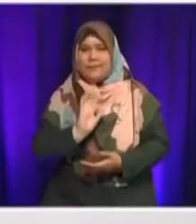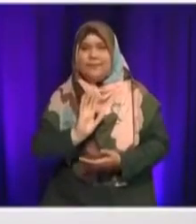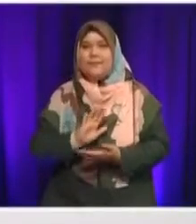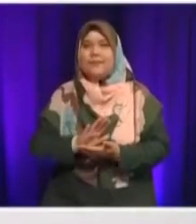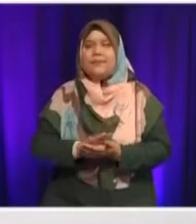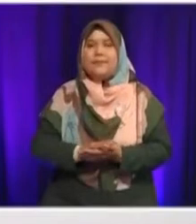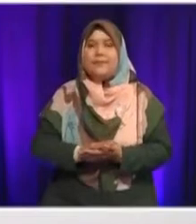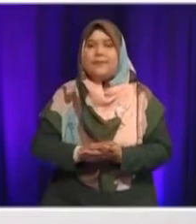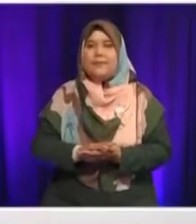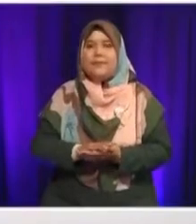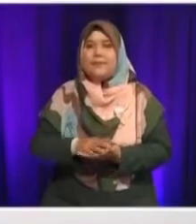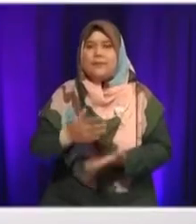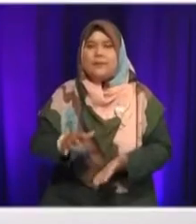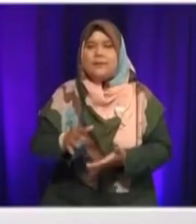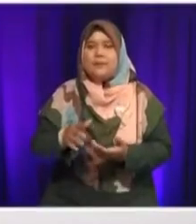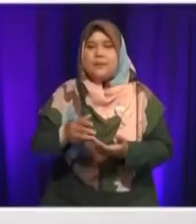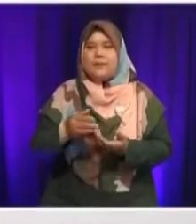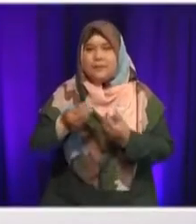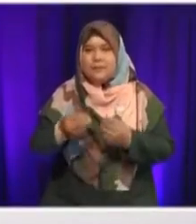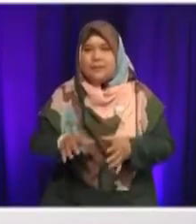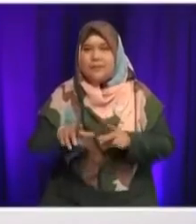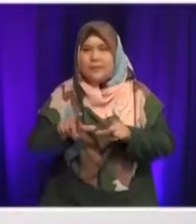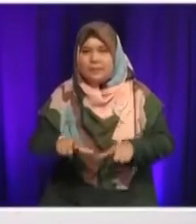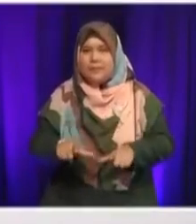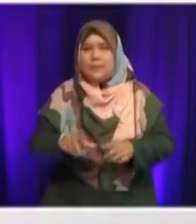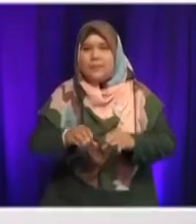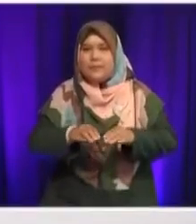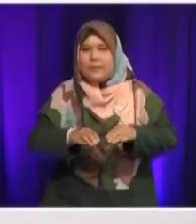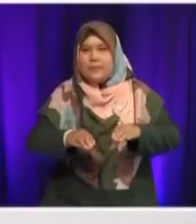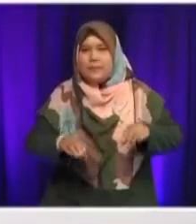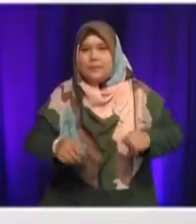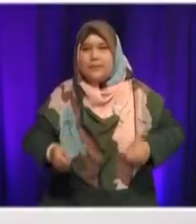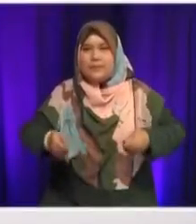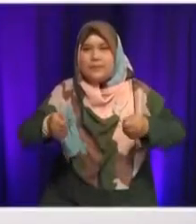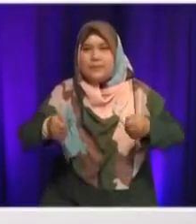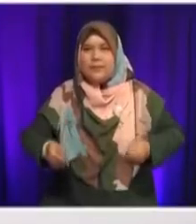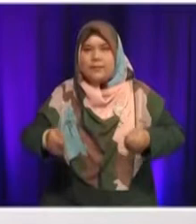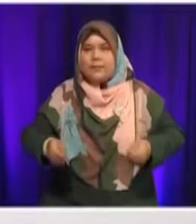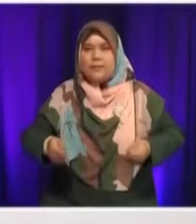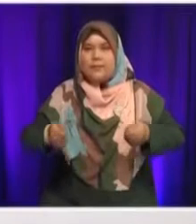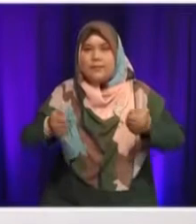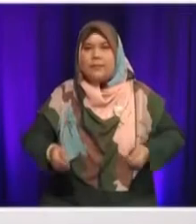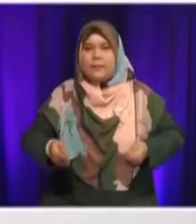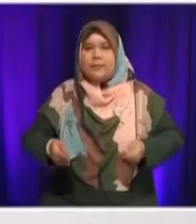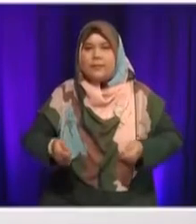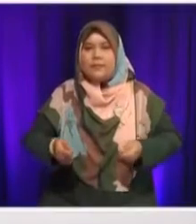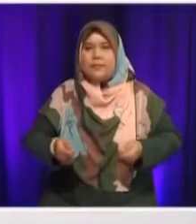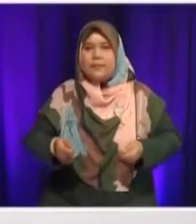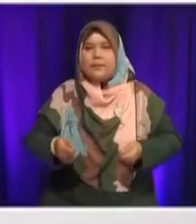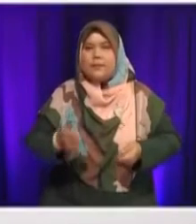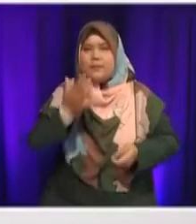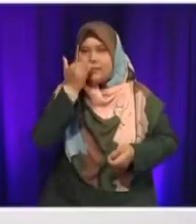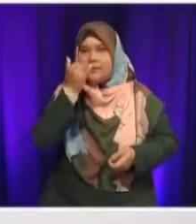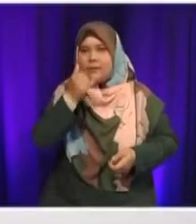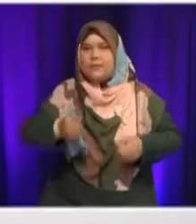apabila sudah diletakkan tuh oke oke kita perlu hentakan acuan tersebut Kenapa jauh aku kepentingan